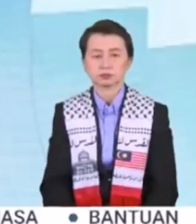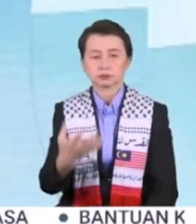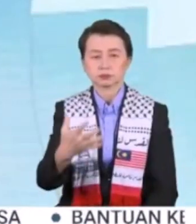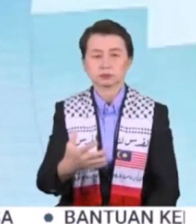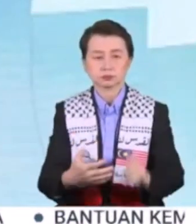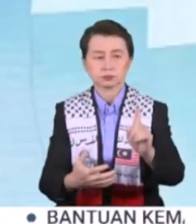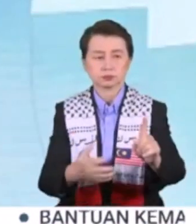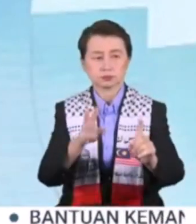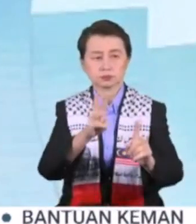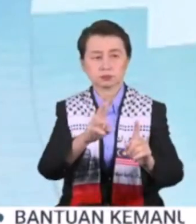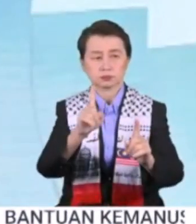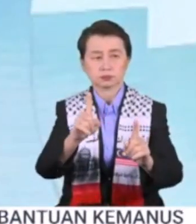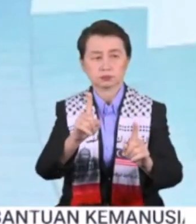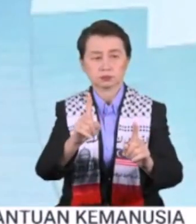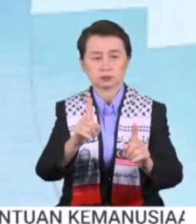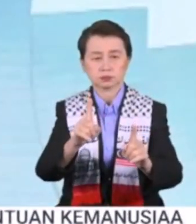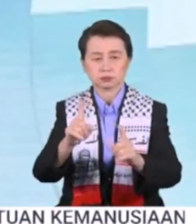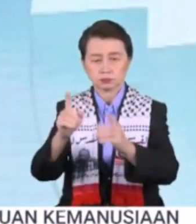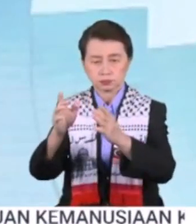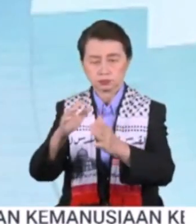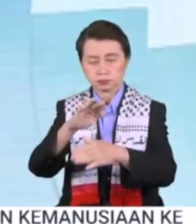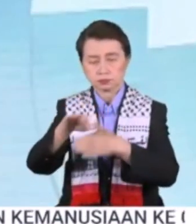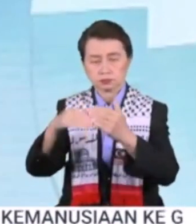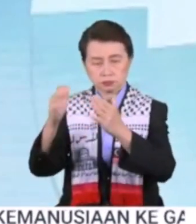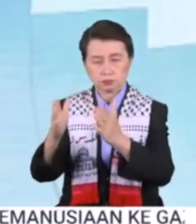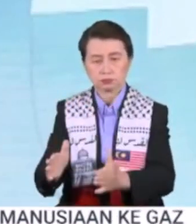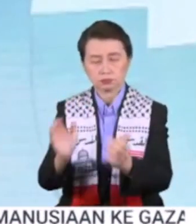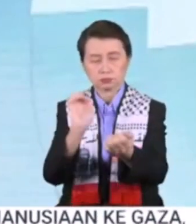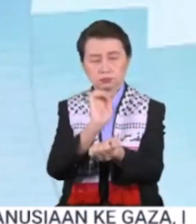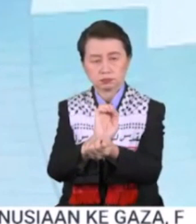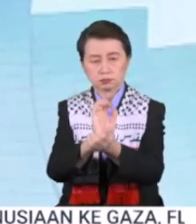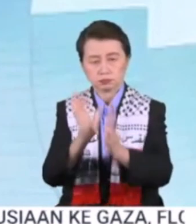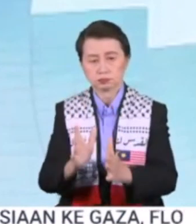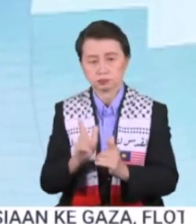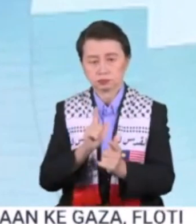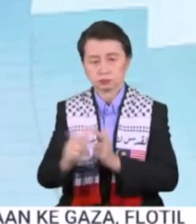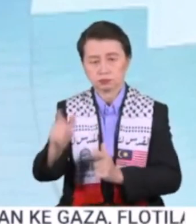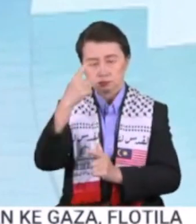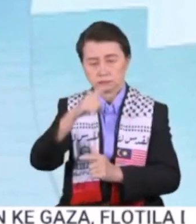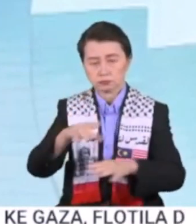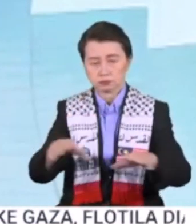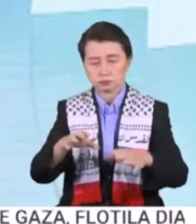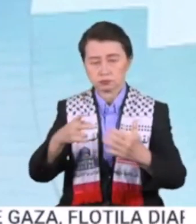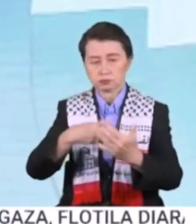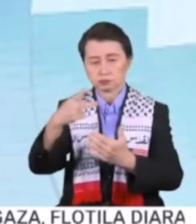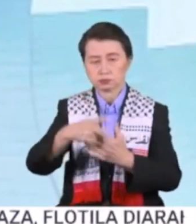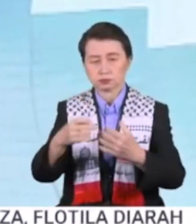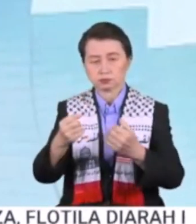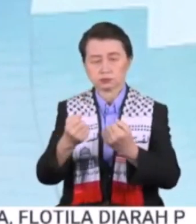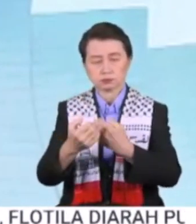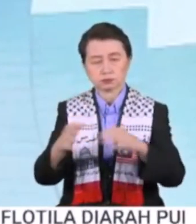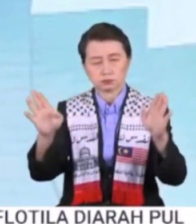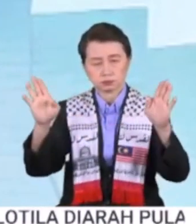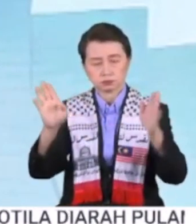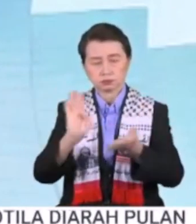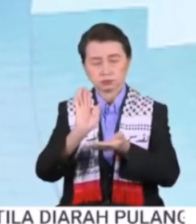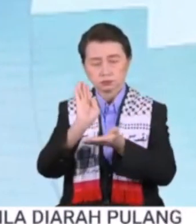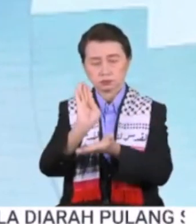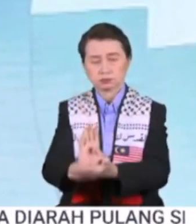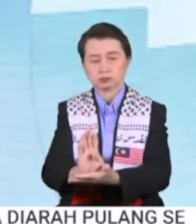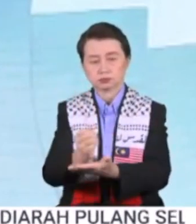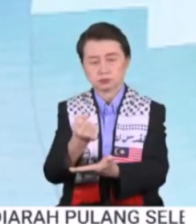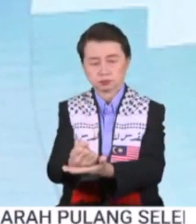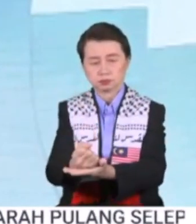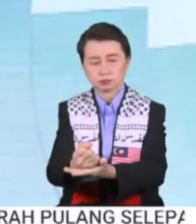Seramai 161 prospek di seluruh penjara negeri Perak diluluskan untuk menjalani program pelepasan bantuan